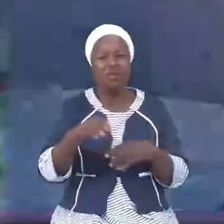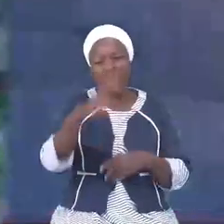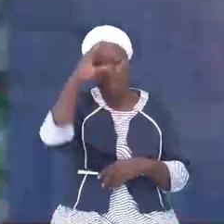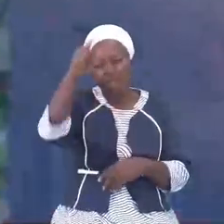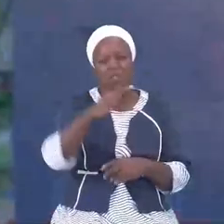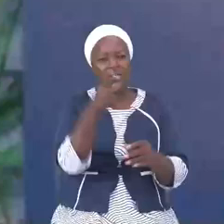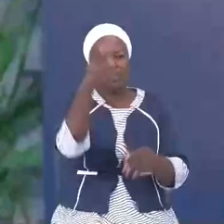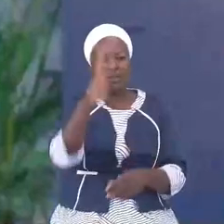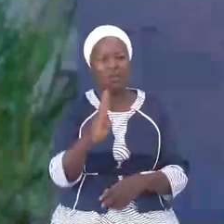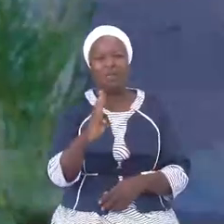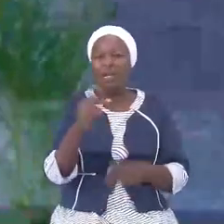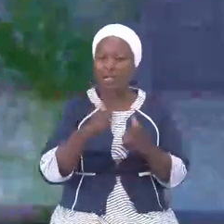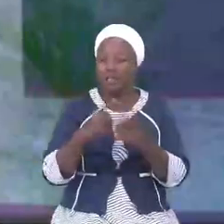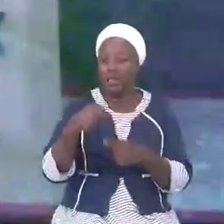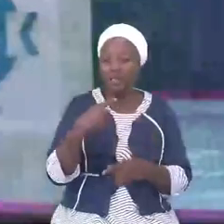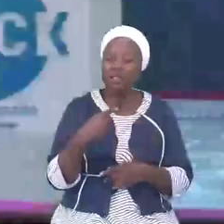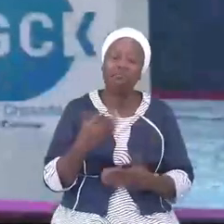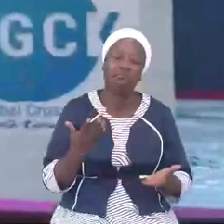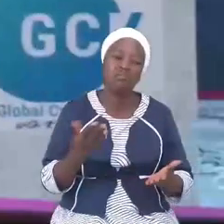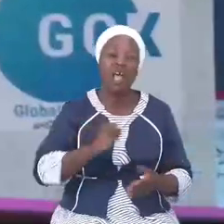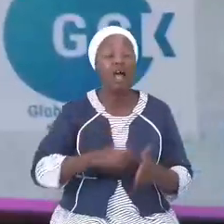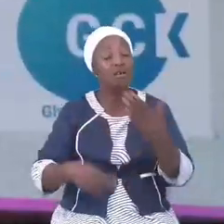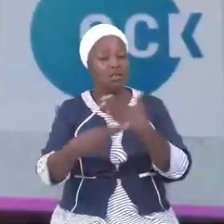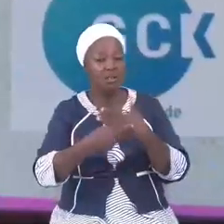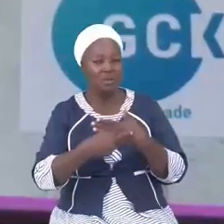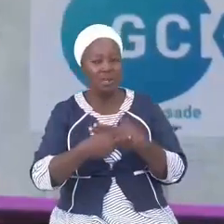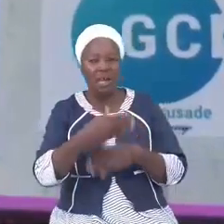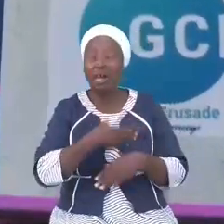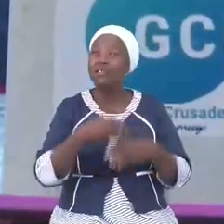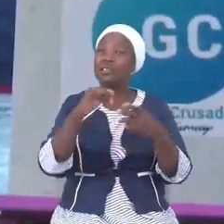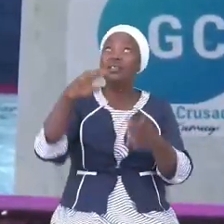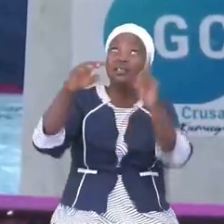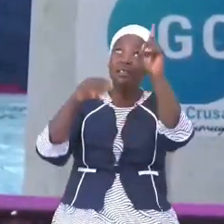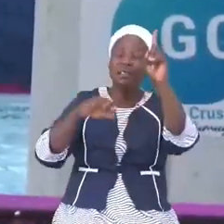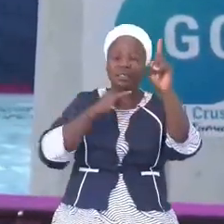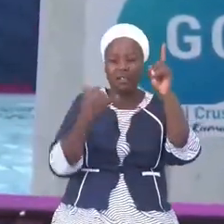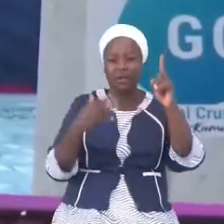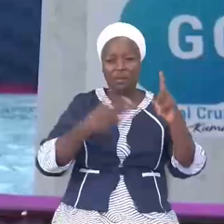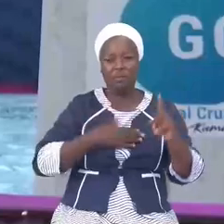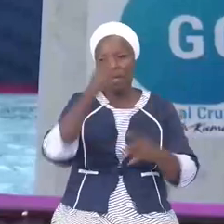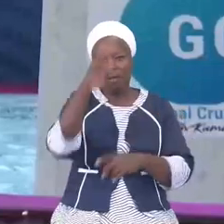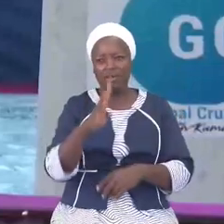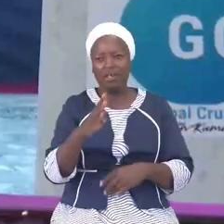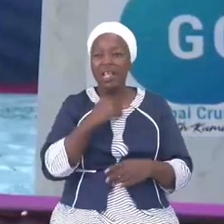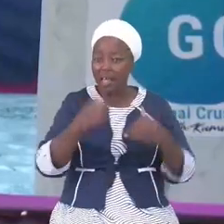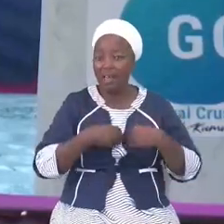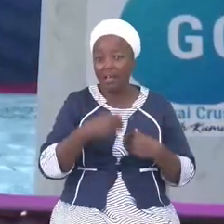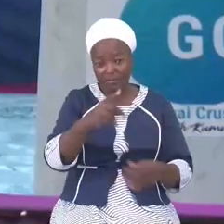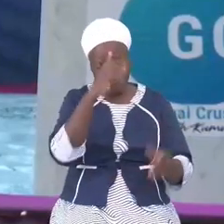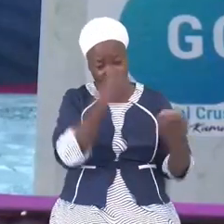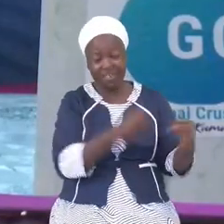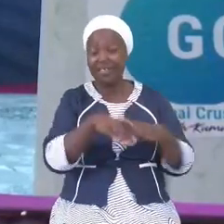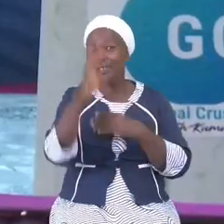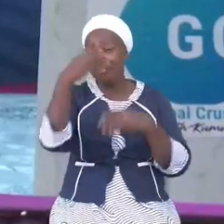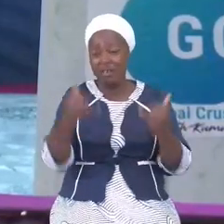dit, je reviens. Il est maintenant mon Dieu, mon Dieu. Il avait la foi en lui. Tu peux aussi avoir la foi en